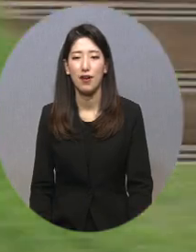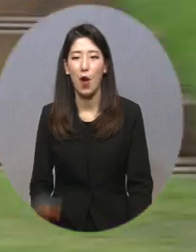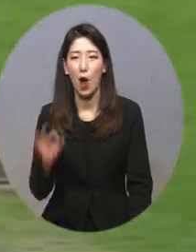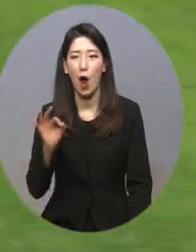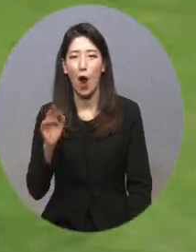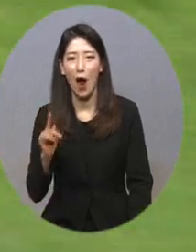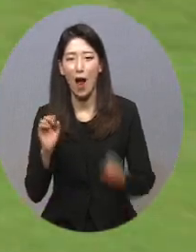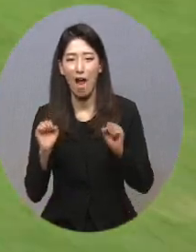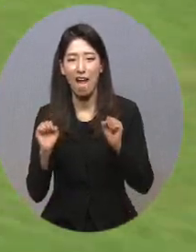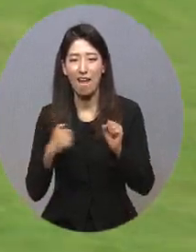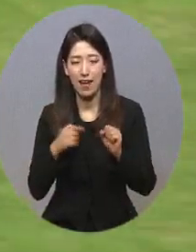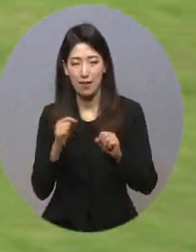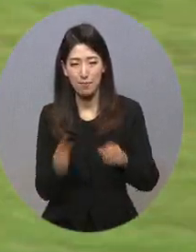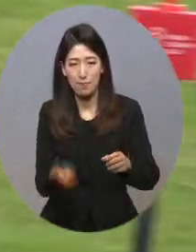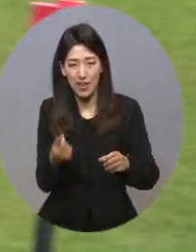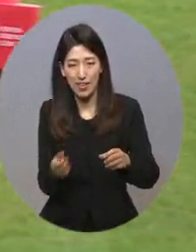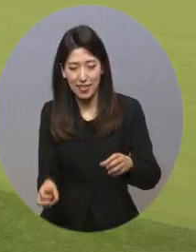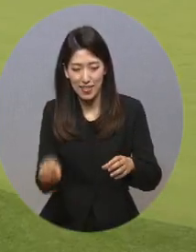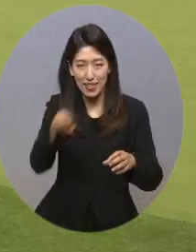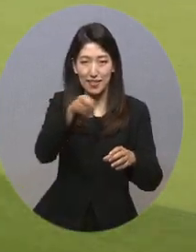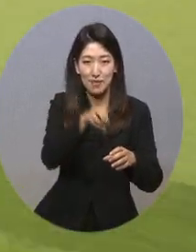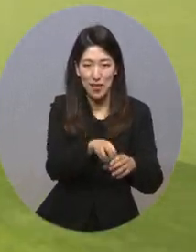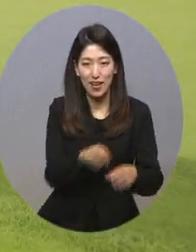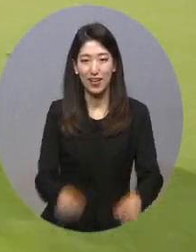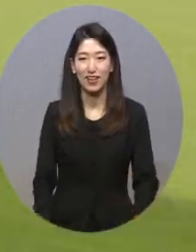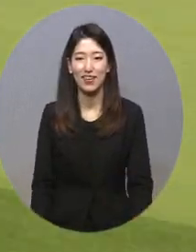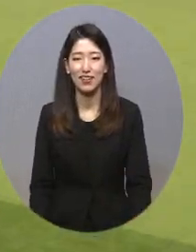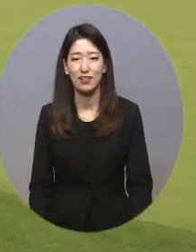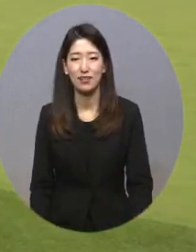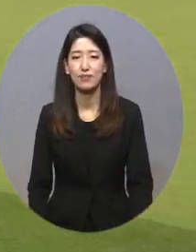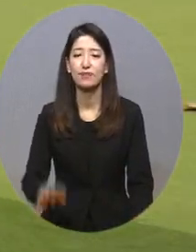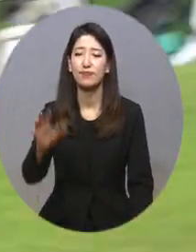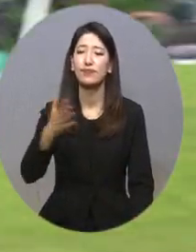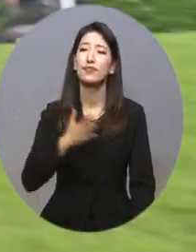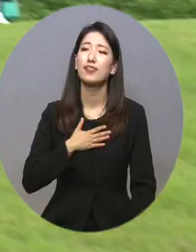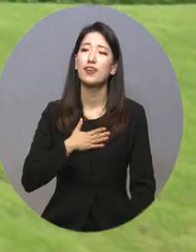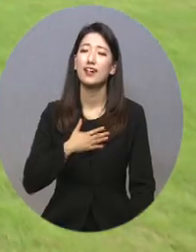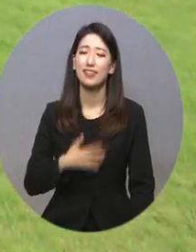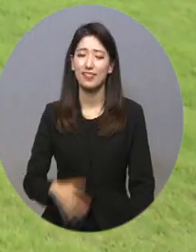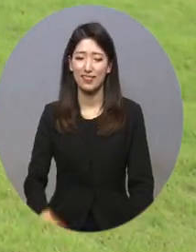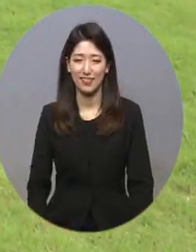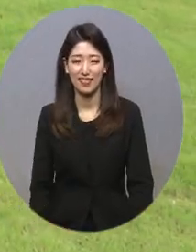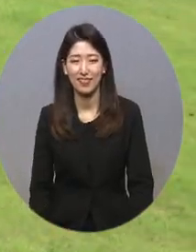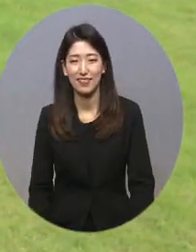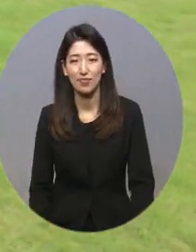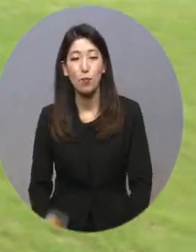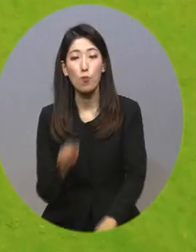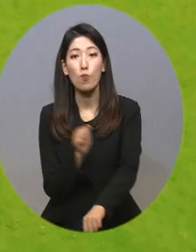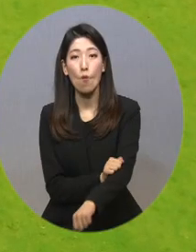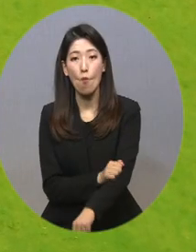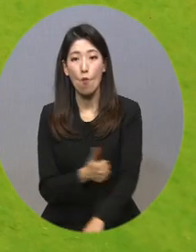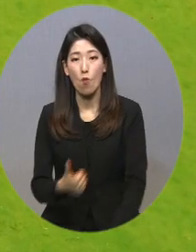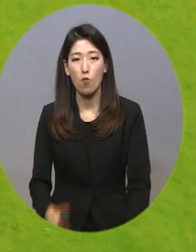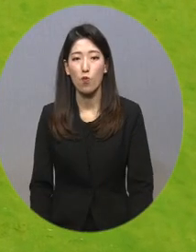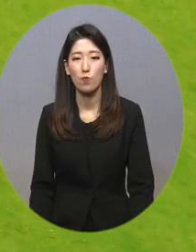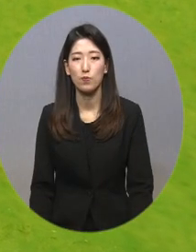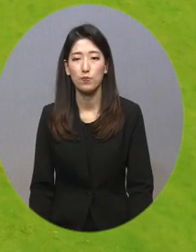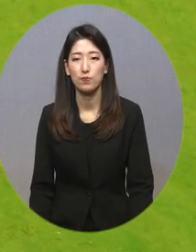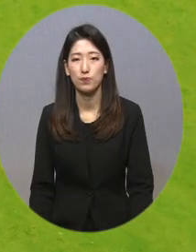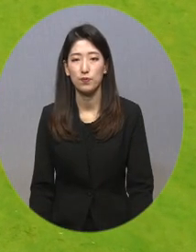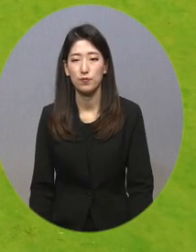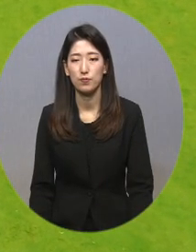집어야지. 빨리 집어야지. 오빠 저도 또 다른 게 아닙니다. 잘했어. 감사합니다. 잘했어.